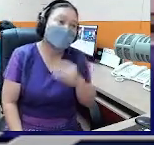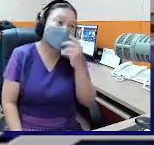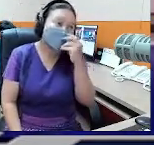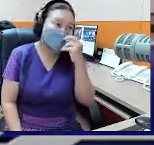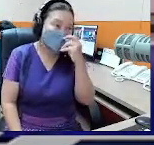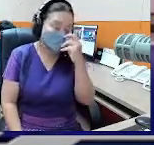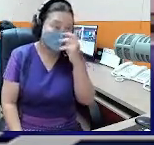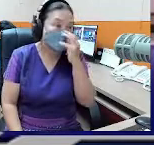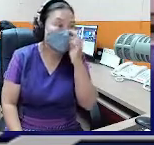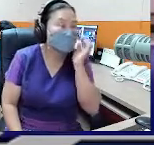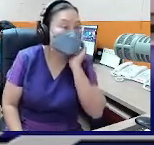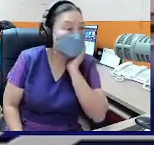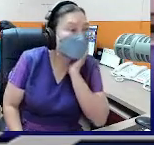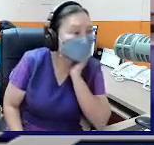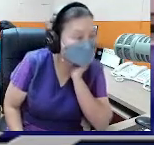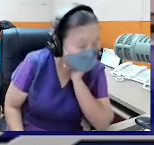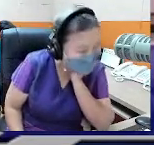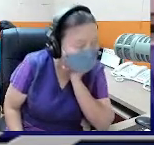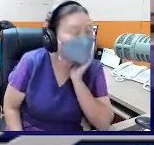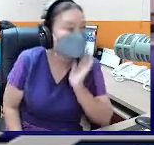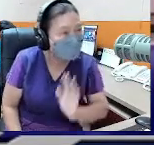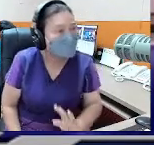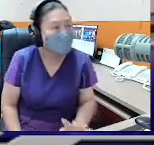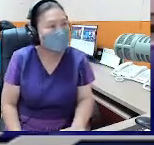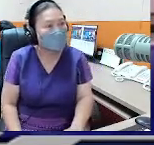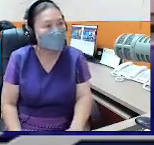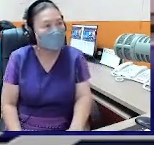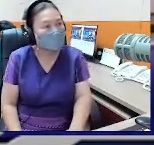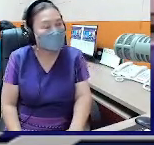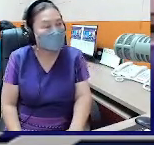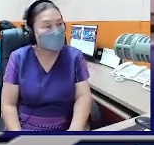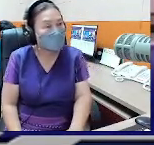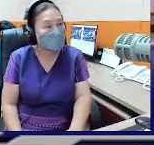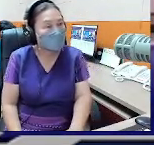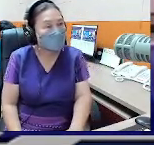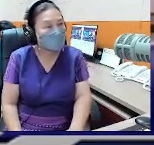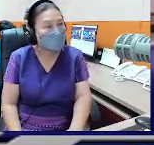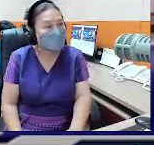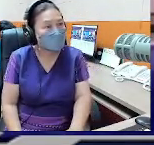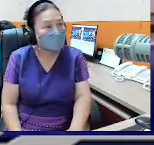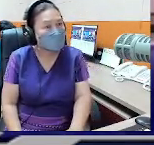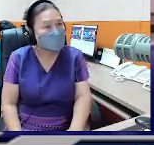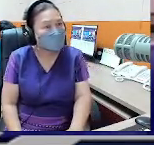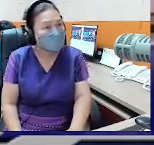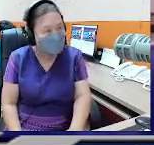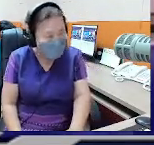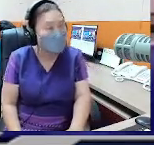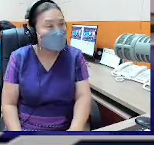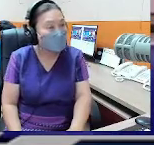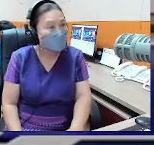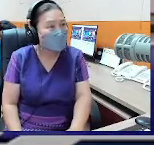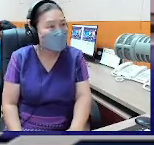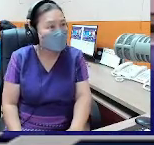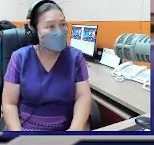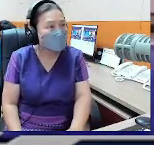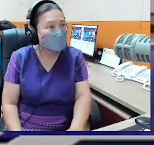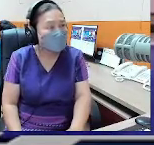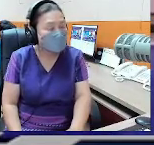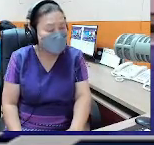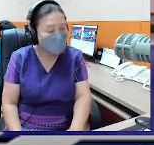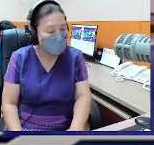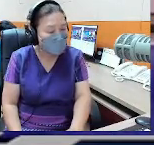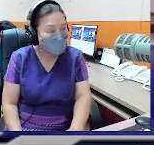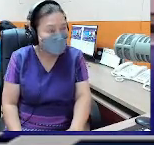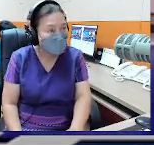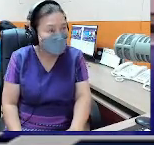ที่มีจอ LCD ที่ใหญ่มากๆเลยเชื่อว่าถ้าในจังหวัดตรังน่าจะเป็นของเราคือใหญ่ที่สุดแล้วมั้งคะนะคะเป็นห้องประชุมที่สาม